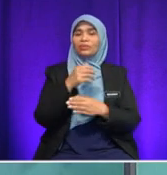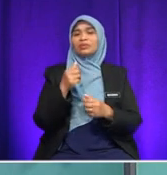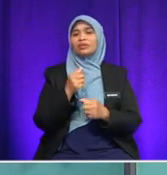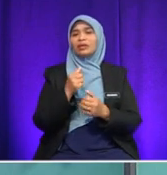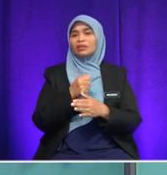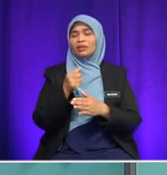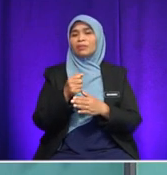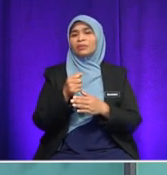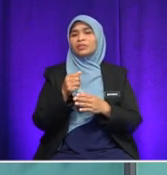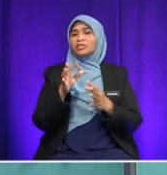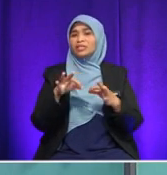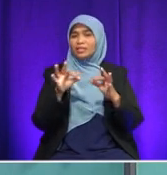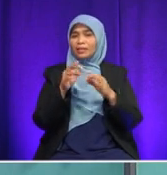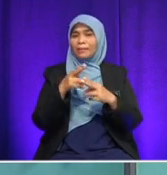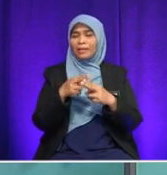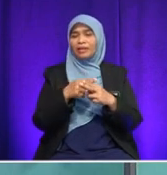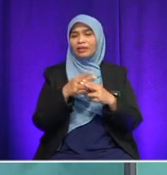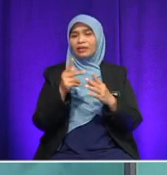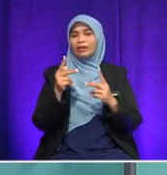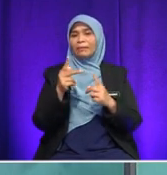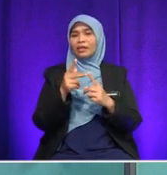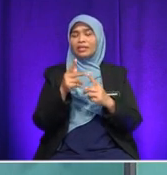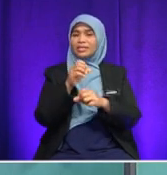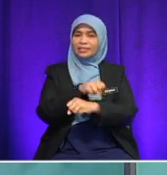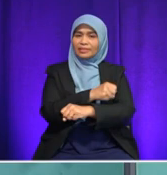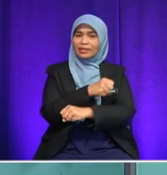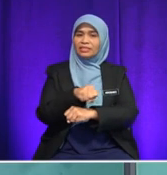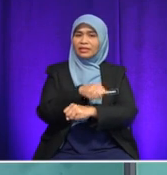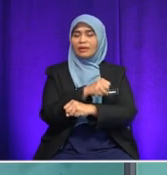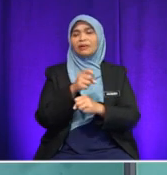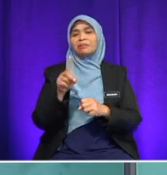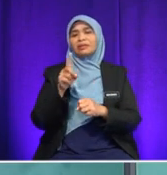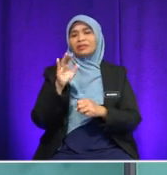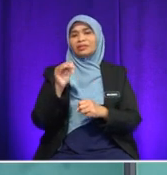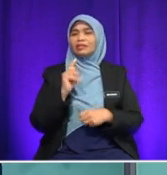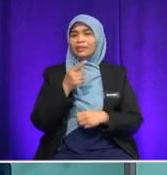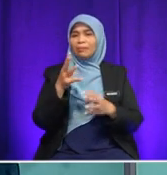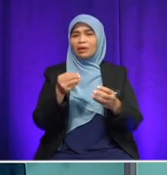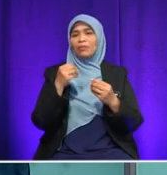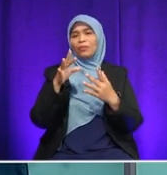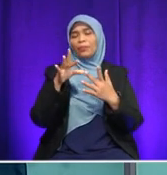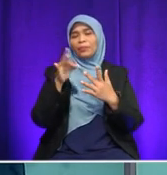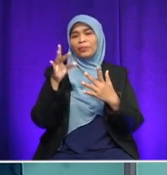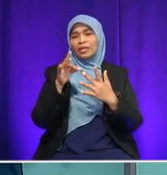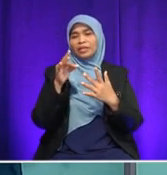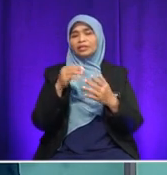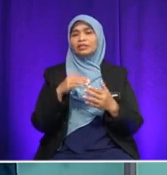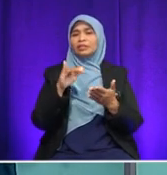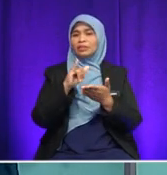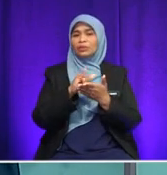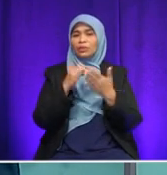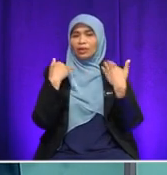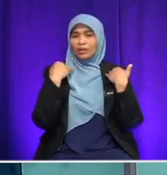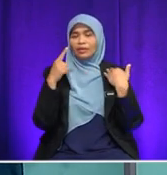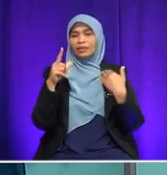syair, cerpen kepada sajak. Okay. Mana-mana satulah. Jadi itu yang dinamakan genre yang sama